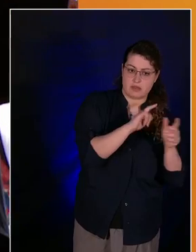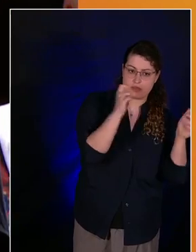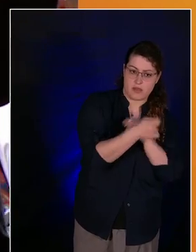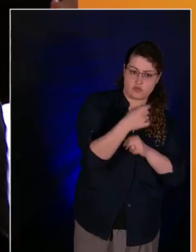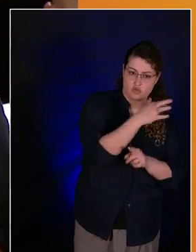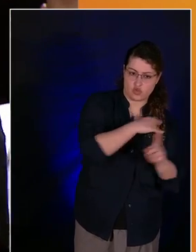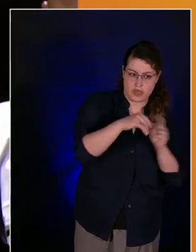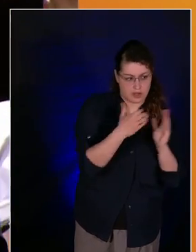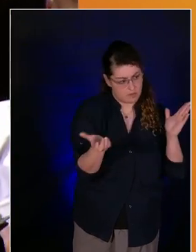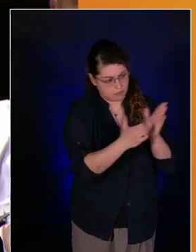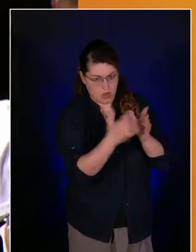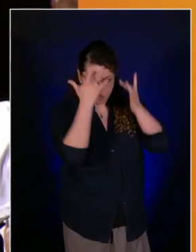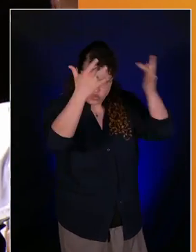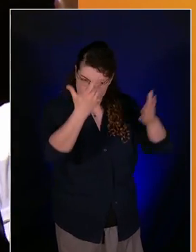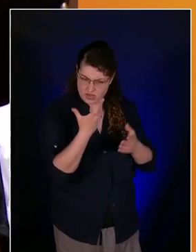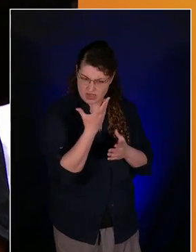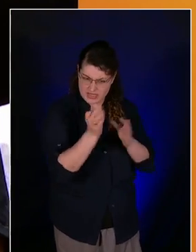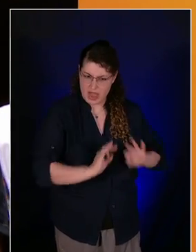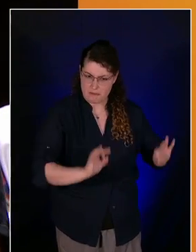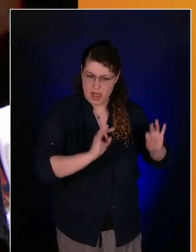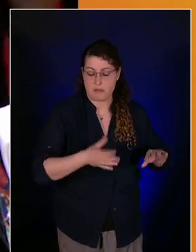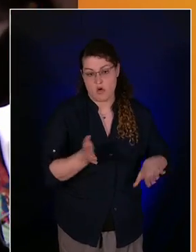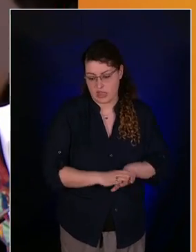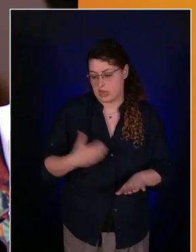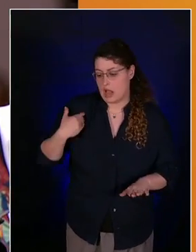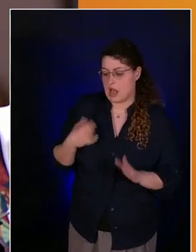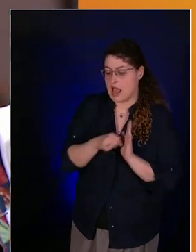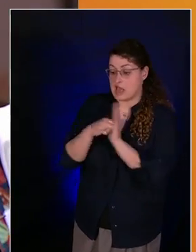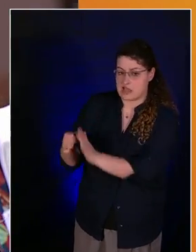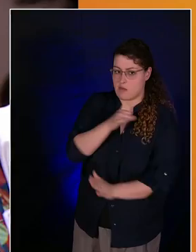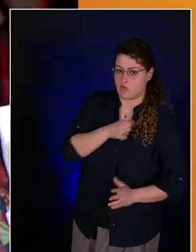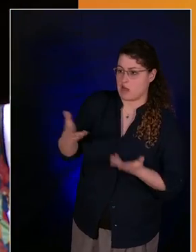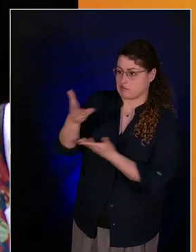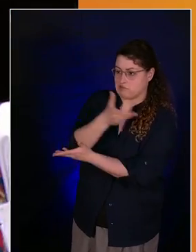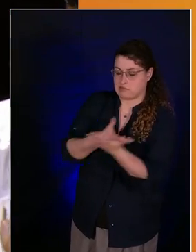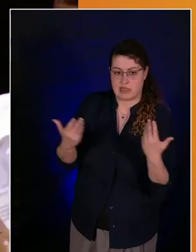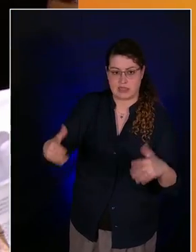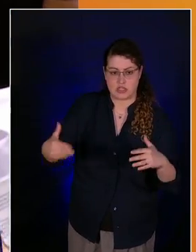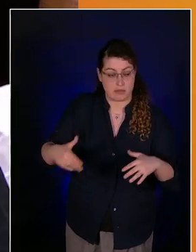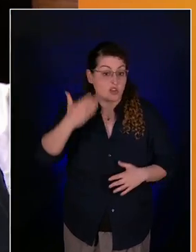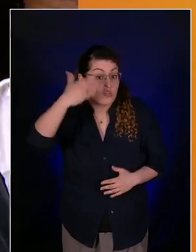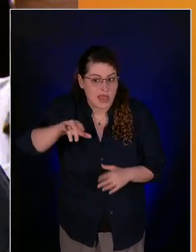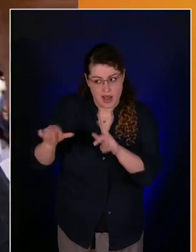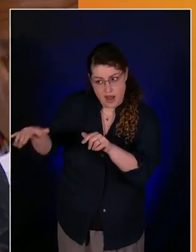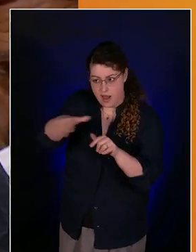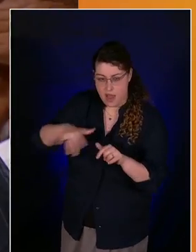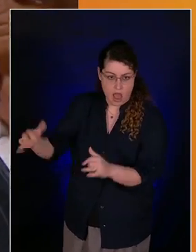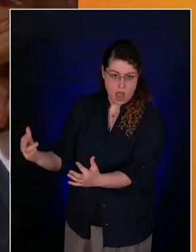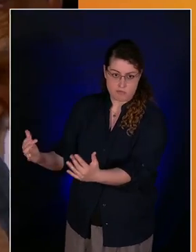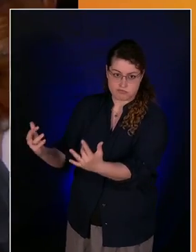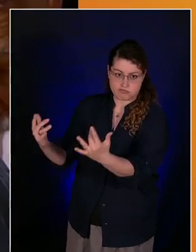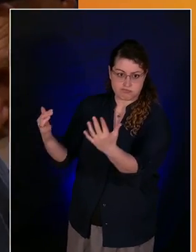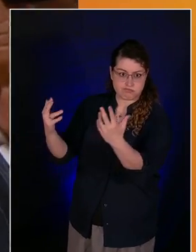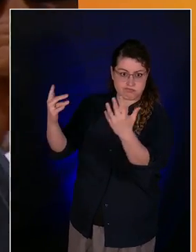alors c'est peut-être pas le moment de déconner avec ça parce qu' on vient de parler de l'extrême droite on est dans une situation aujourd'hui où l'extrême droite envahit le